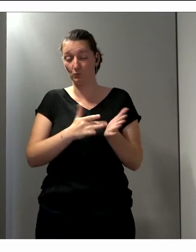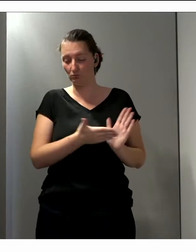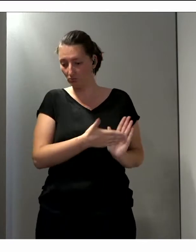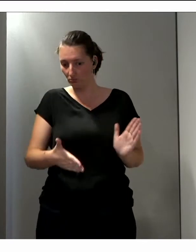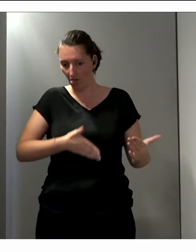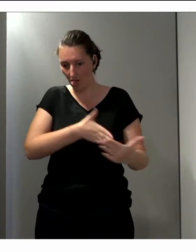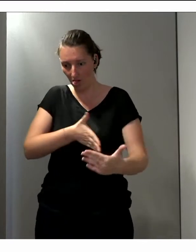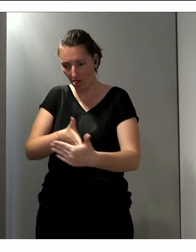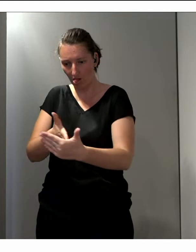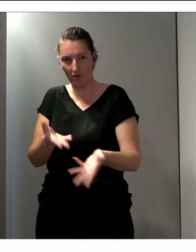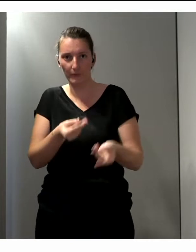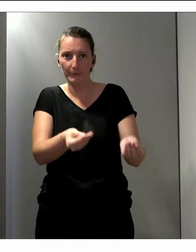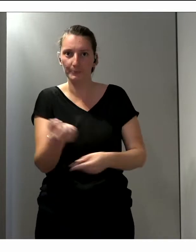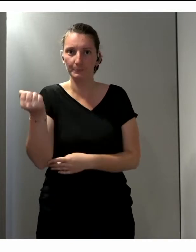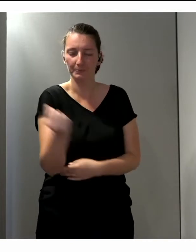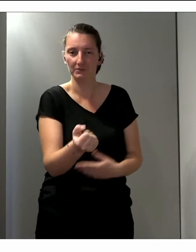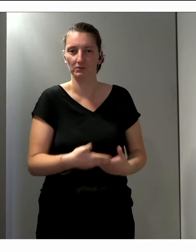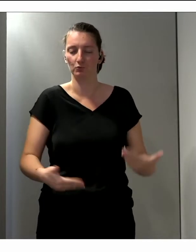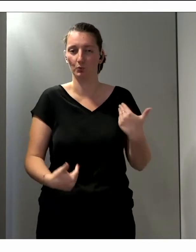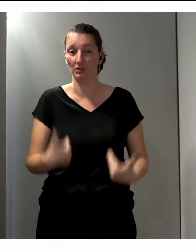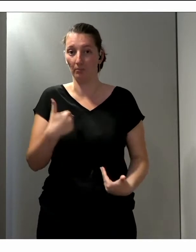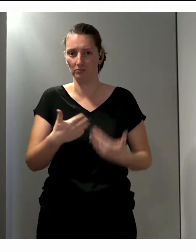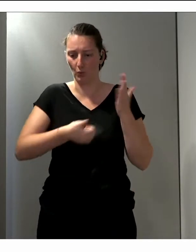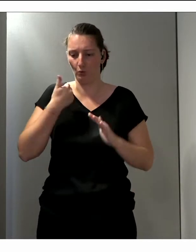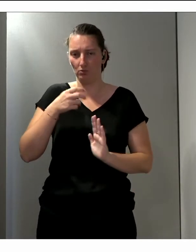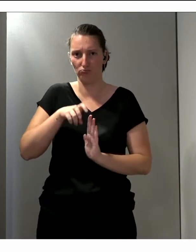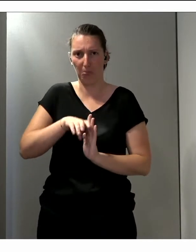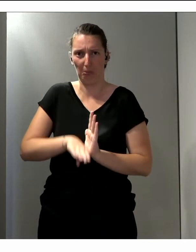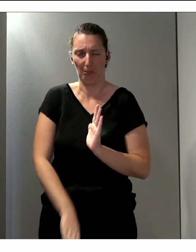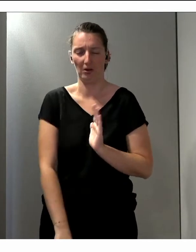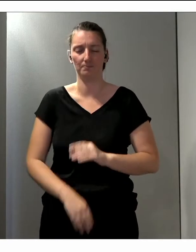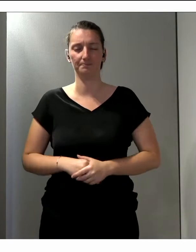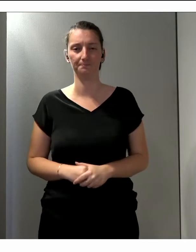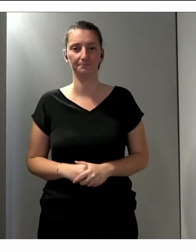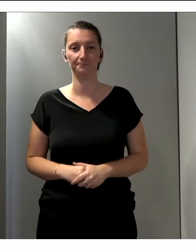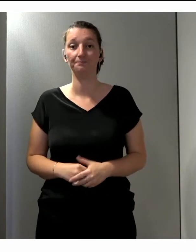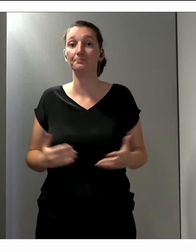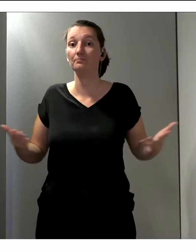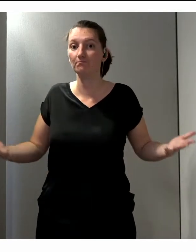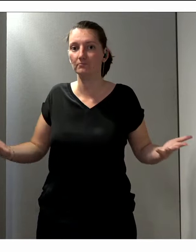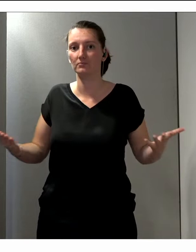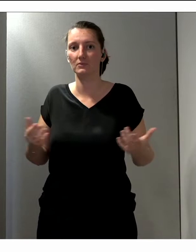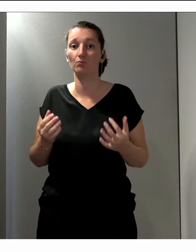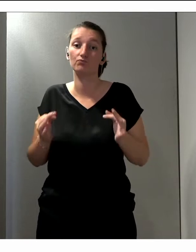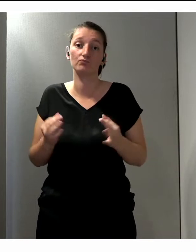et diminue d'autant l'autonomie des personnes. Alors, quels